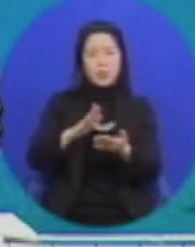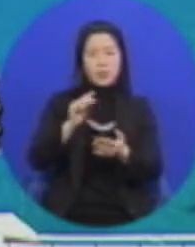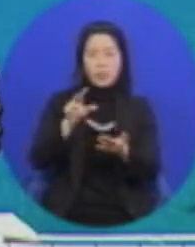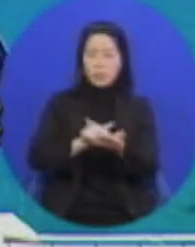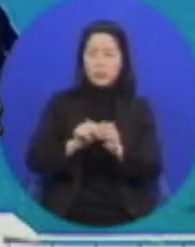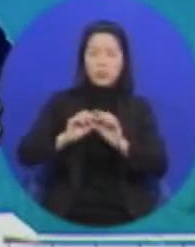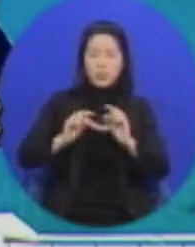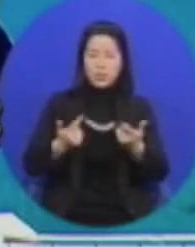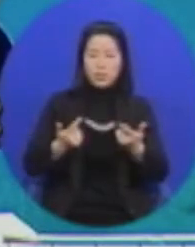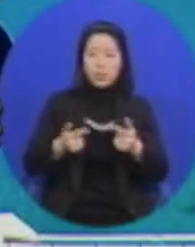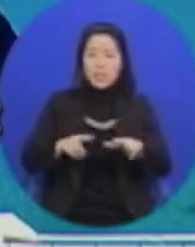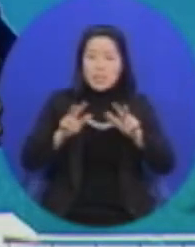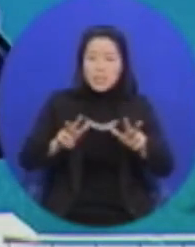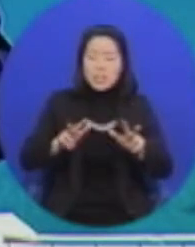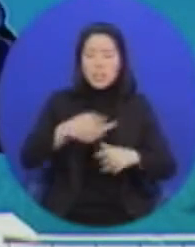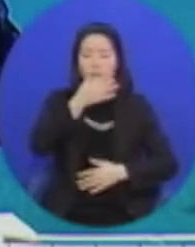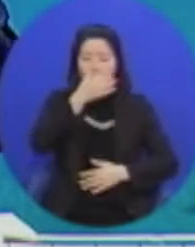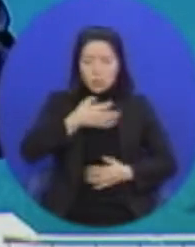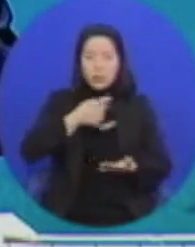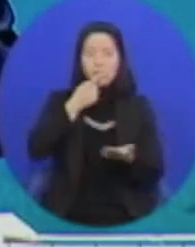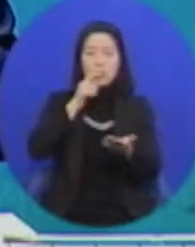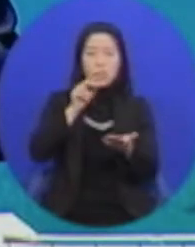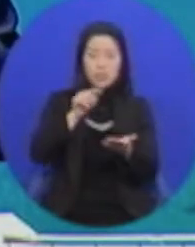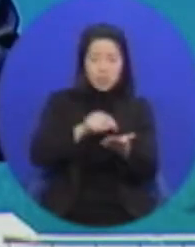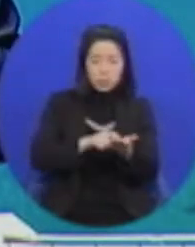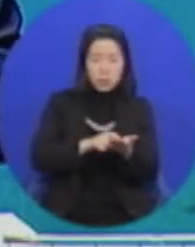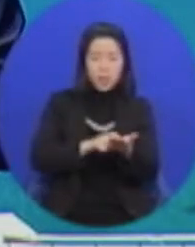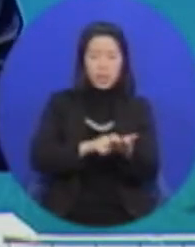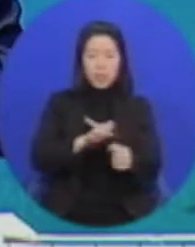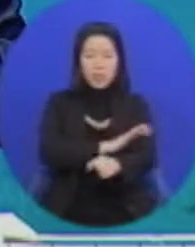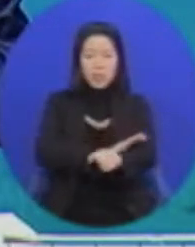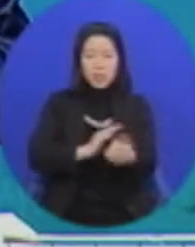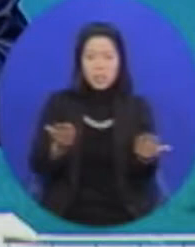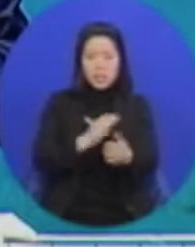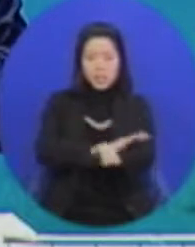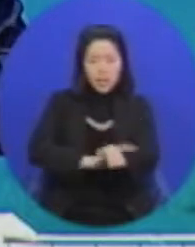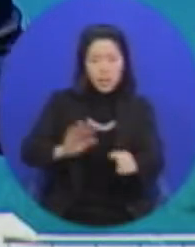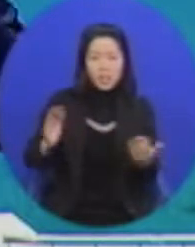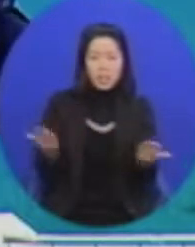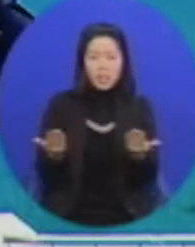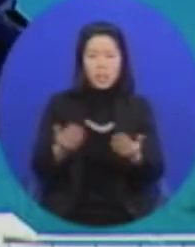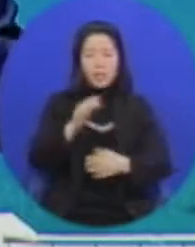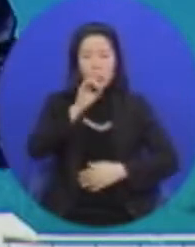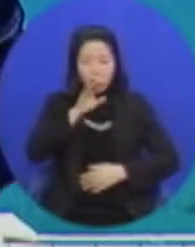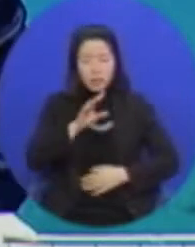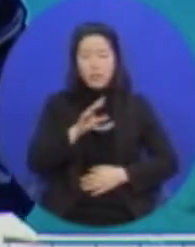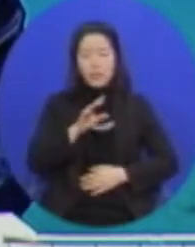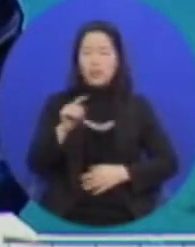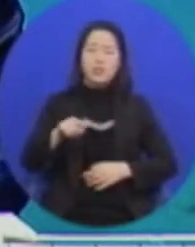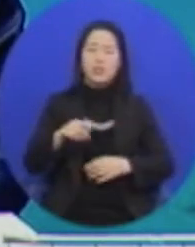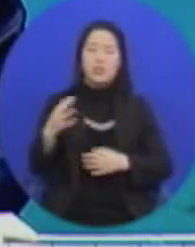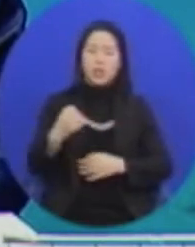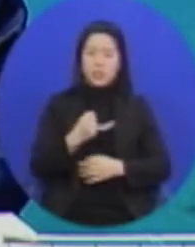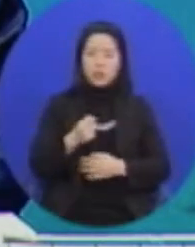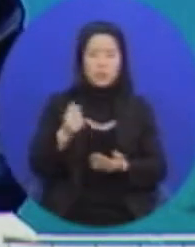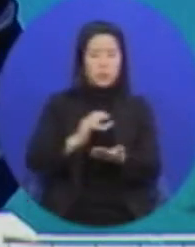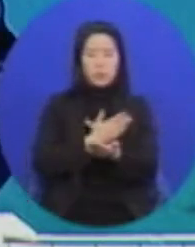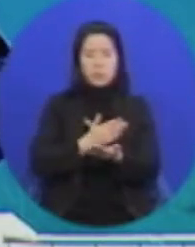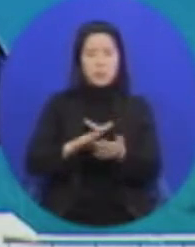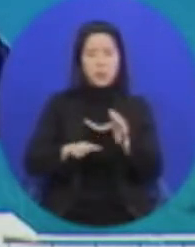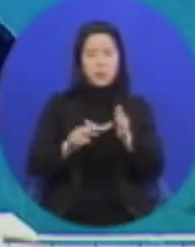힘드냐 쉬운 야 이리 잘 되냐 못된 야로 내가 지금 복이 있다 없다를 판단할 문제가 아닙니다